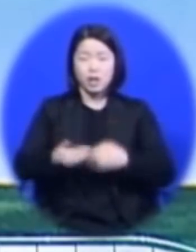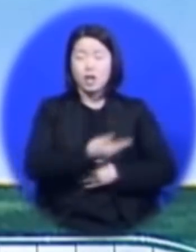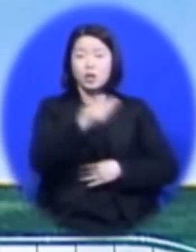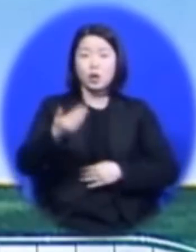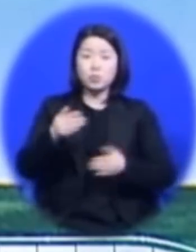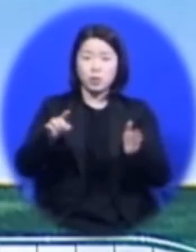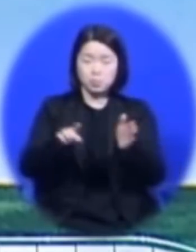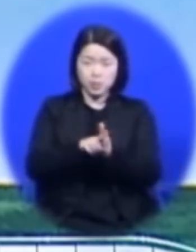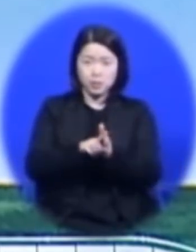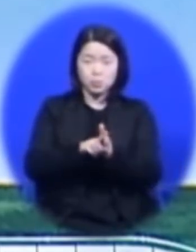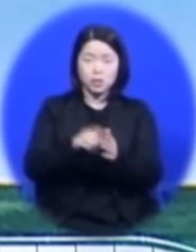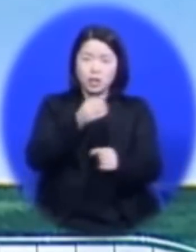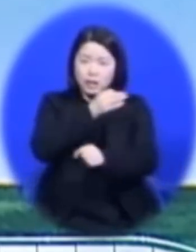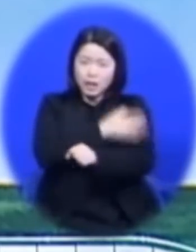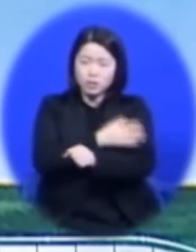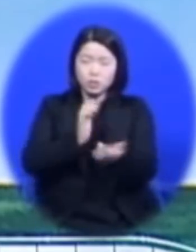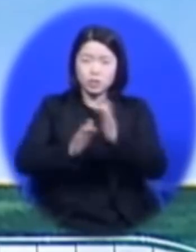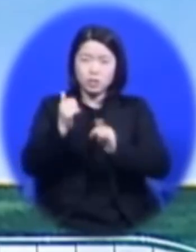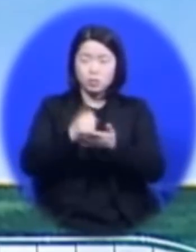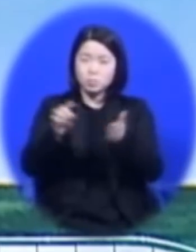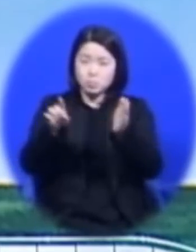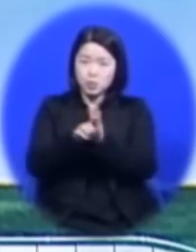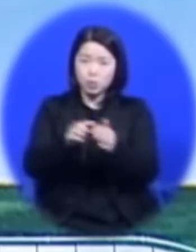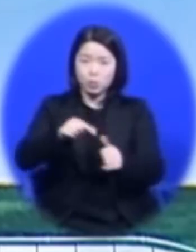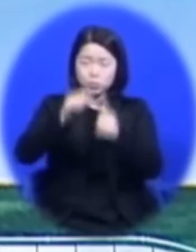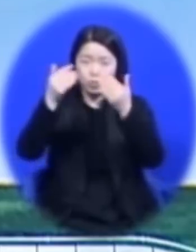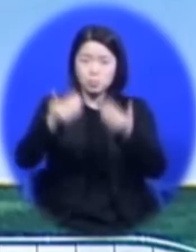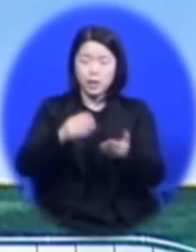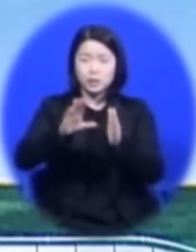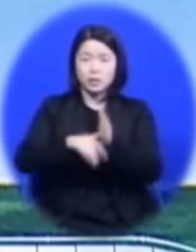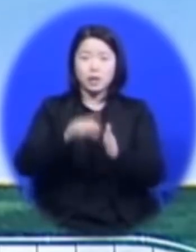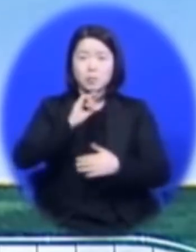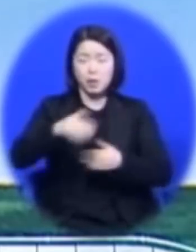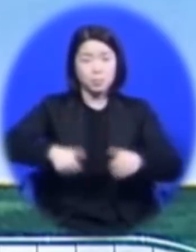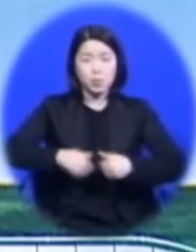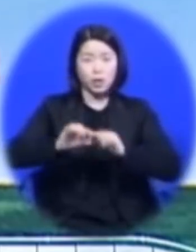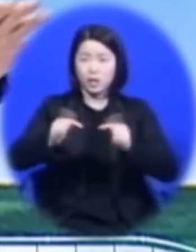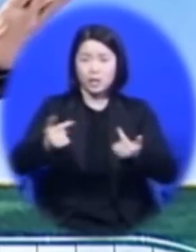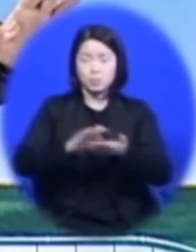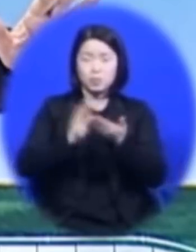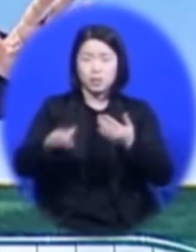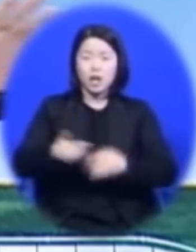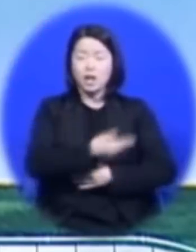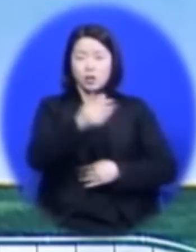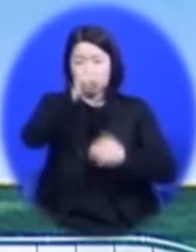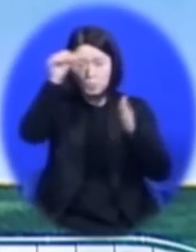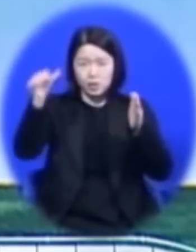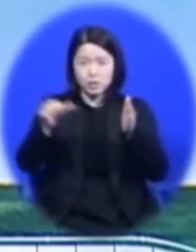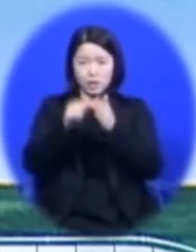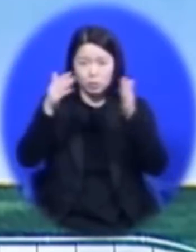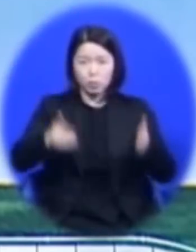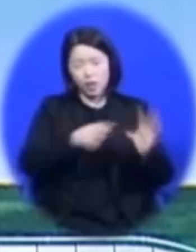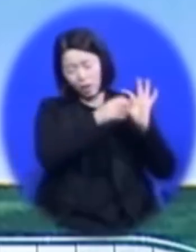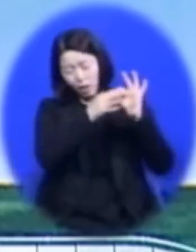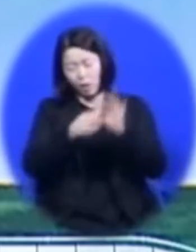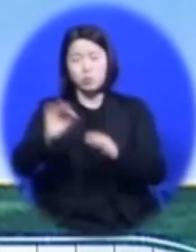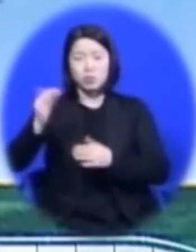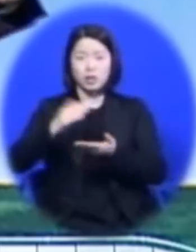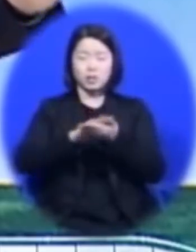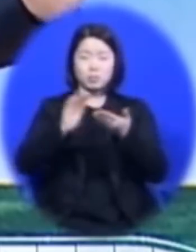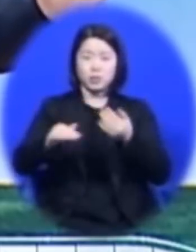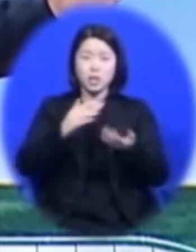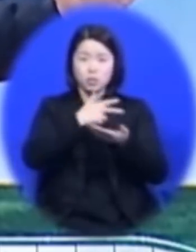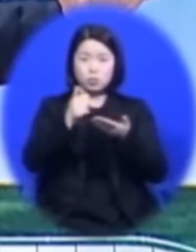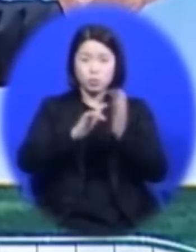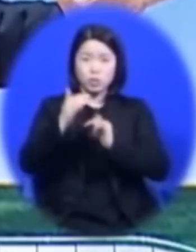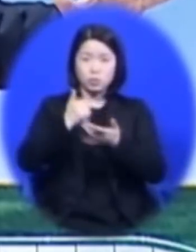믿음은 단순히 예수님을 믿고 구원 받을 때만 필요한 게 아닙니다 여러분의 일생의 계속되어야 됩니다 주 예수님을